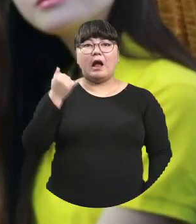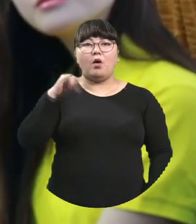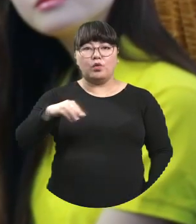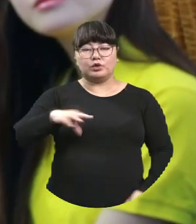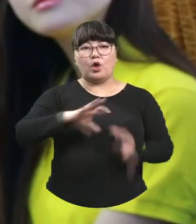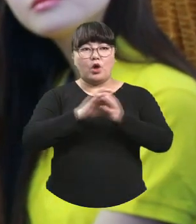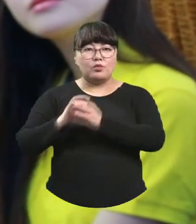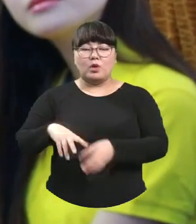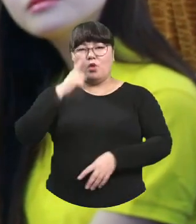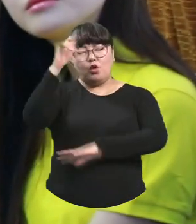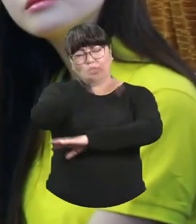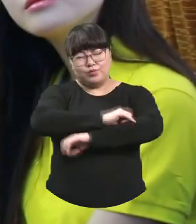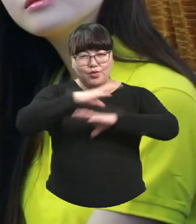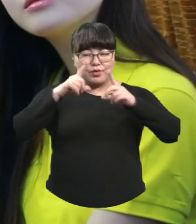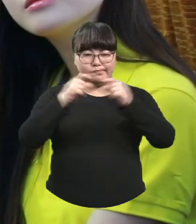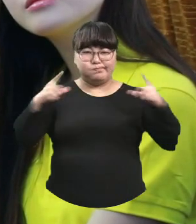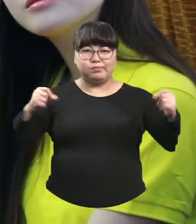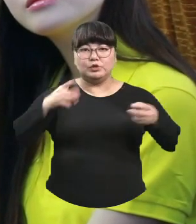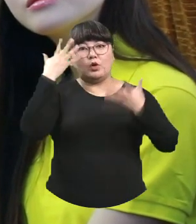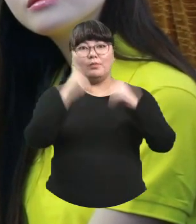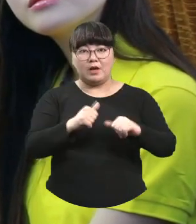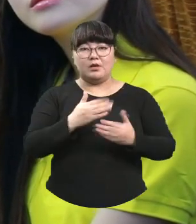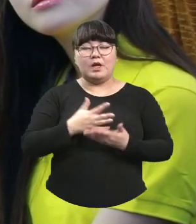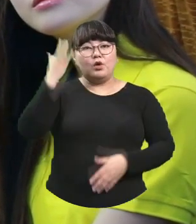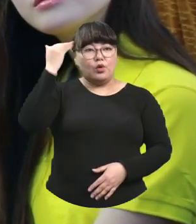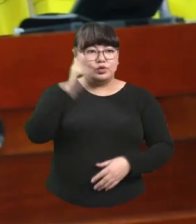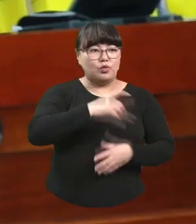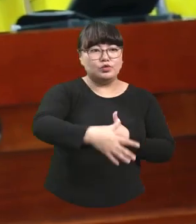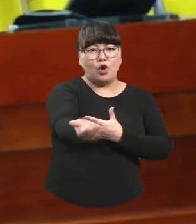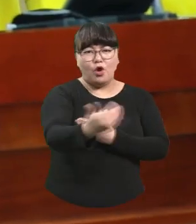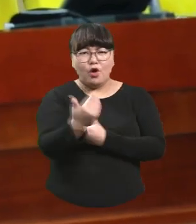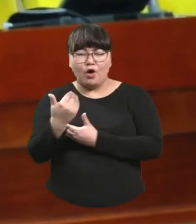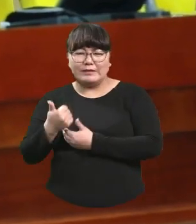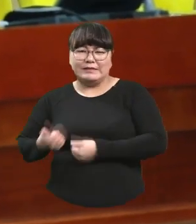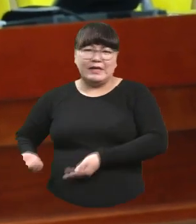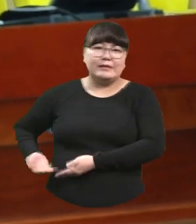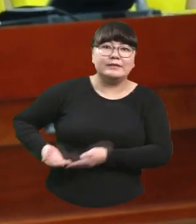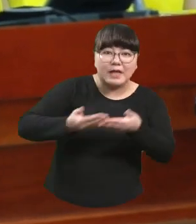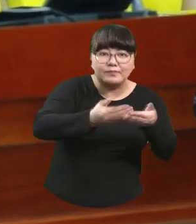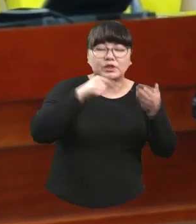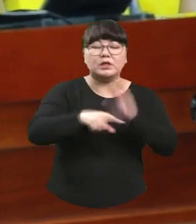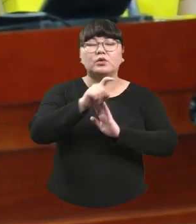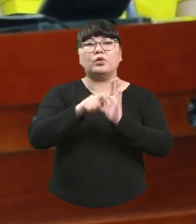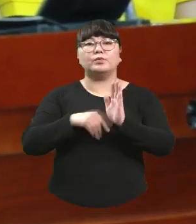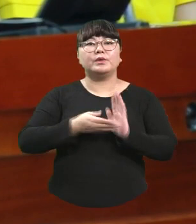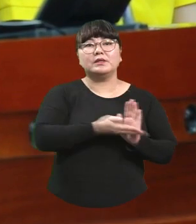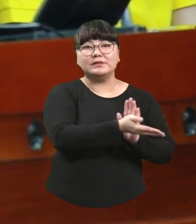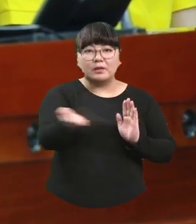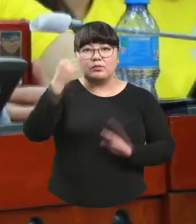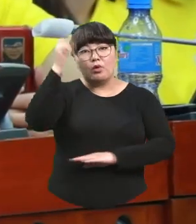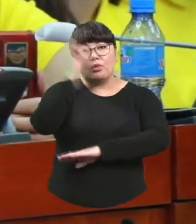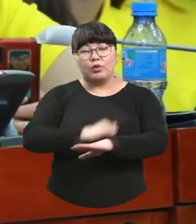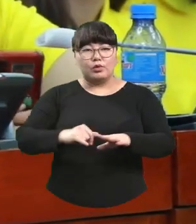скаутын холбоо хамтран үндэсний хэмжээнд зохион байгуулж байна. Өсвөр үеийнхний хөгжил оролцоог бодитоор дэмжих зорилготой энэхүү хөтөлбөрөөр